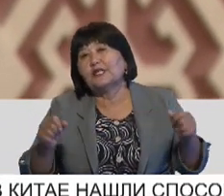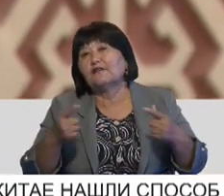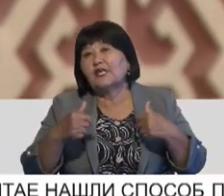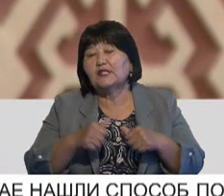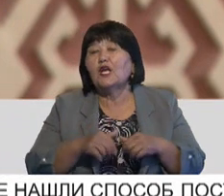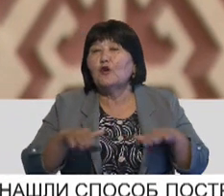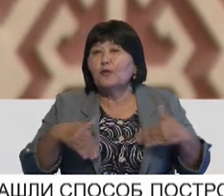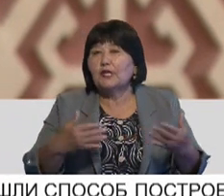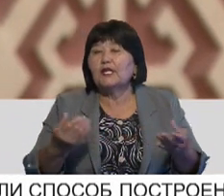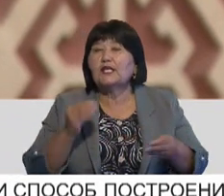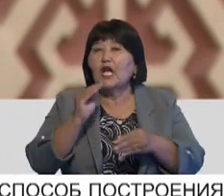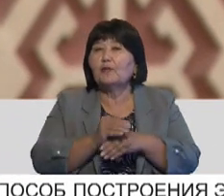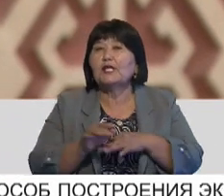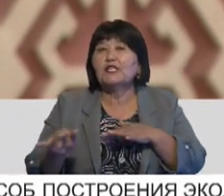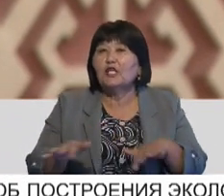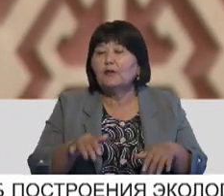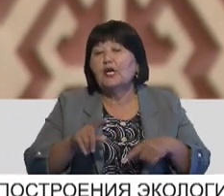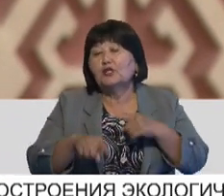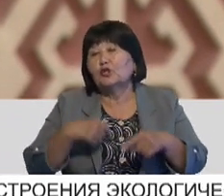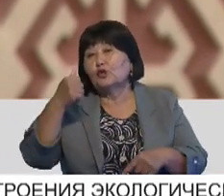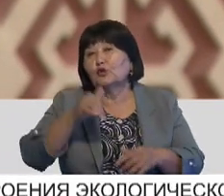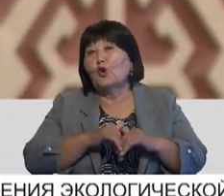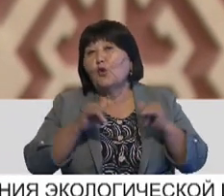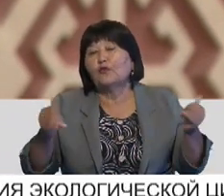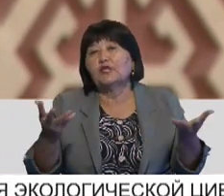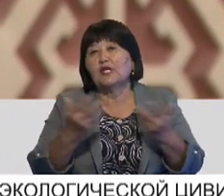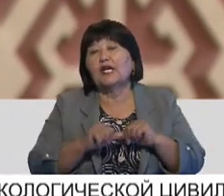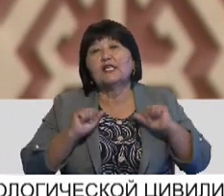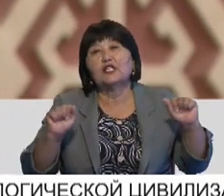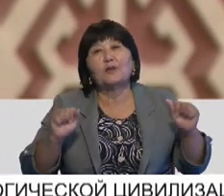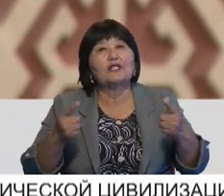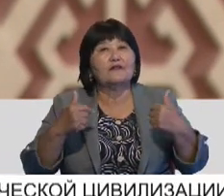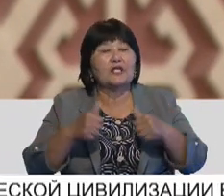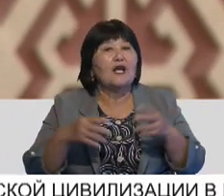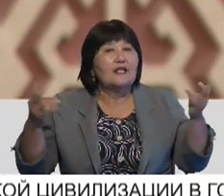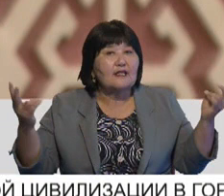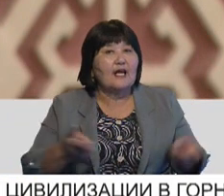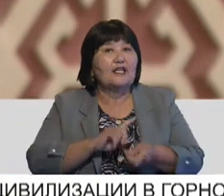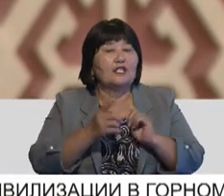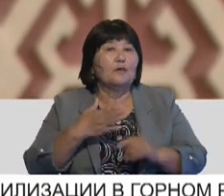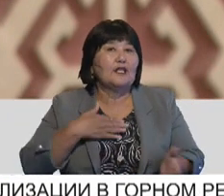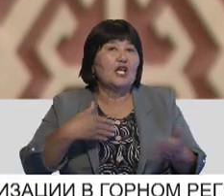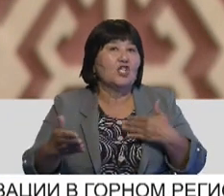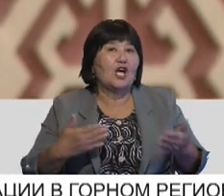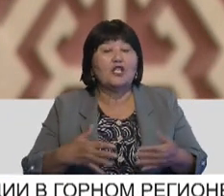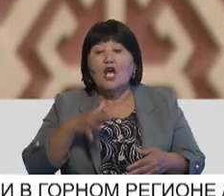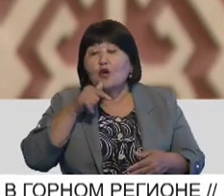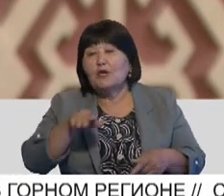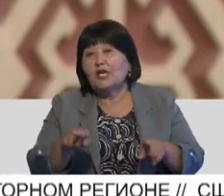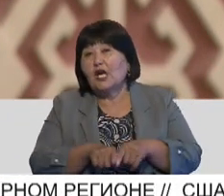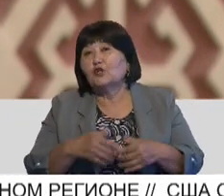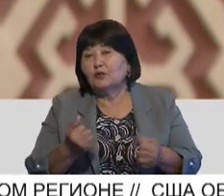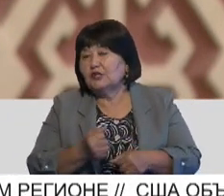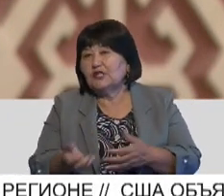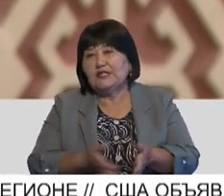секций. Предлагайте дополнительные меры. В следующем году увеличим количество спортивных секций. Надо изменить наши отношения. Меры, которые мы